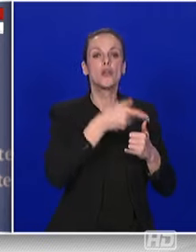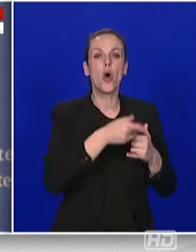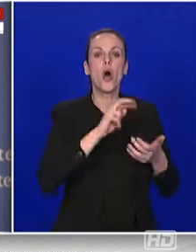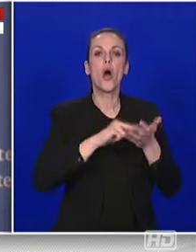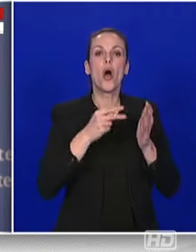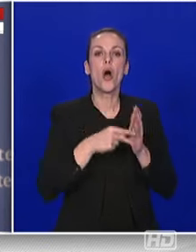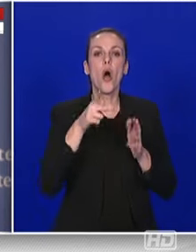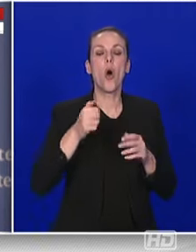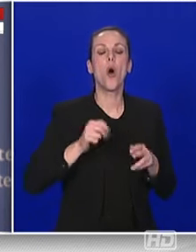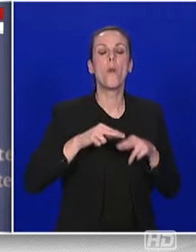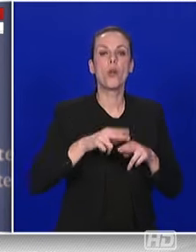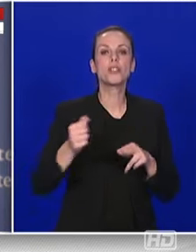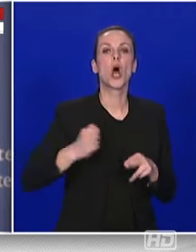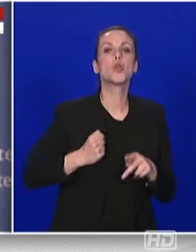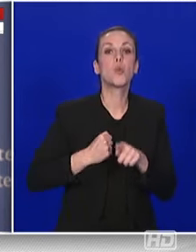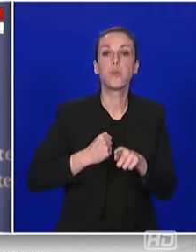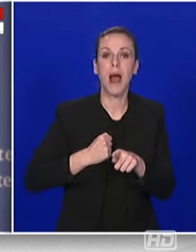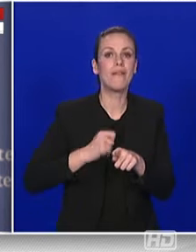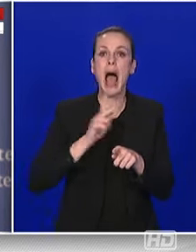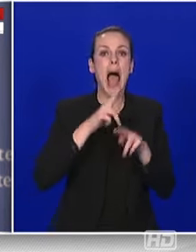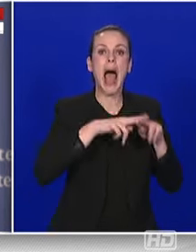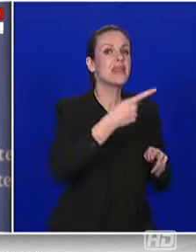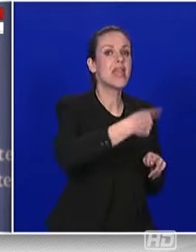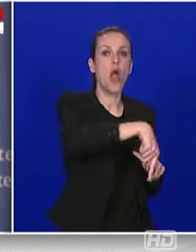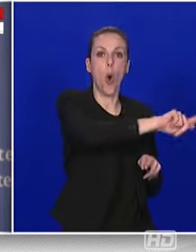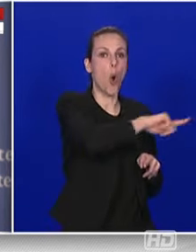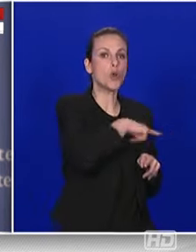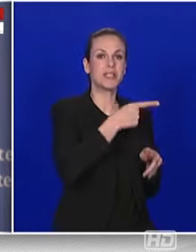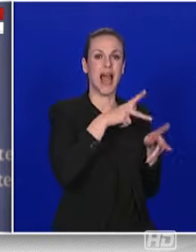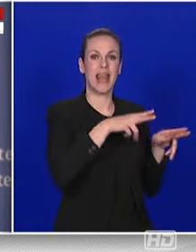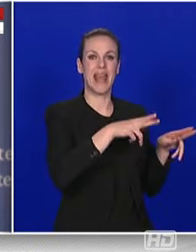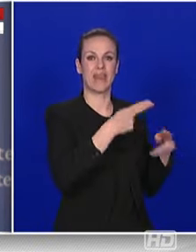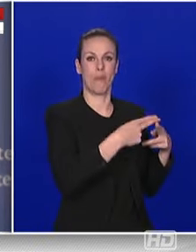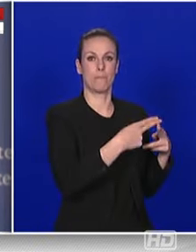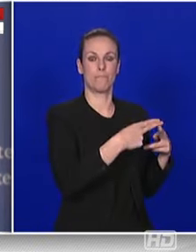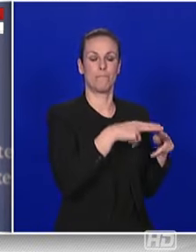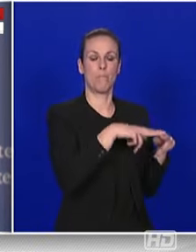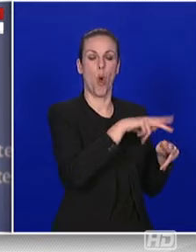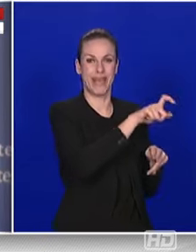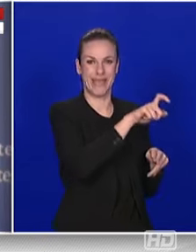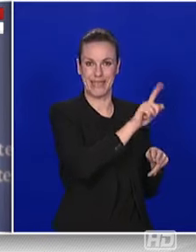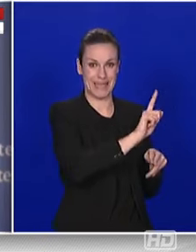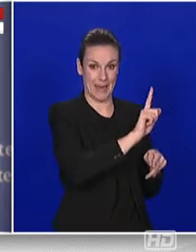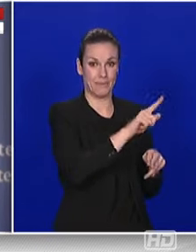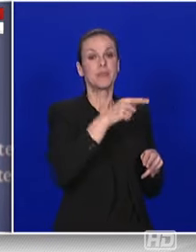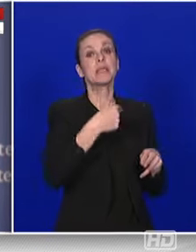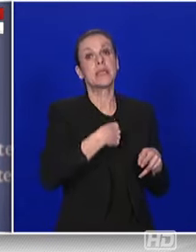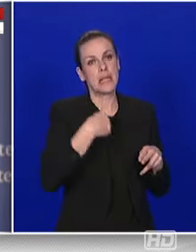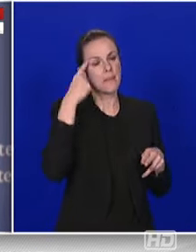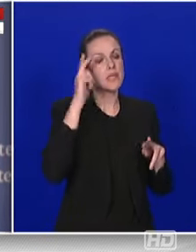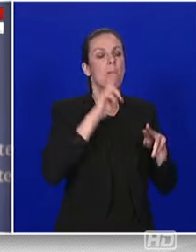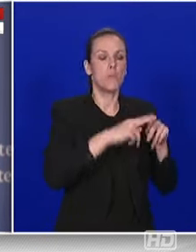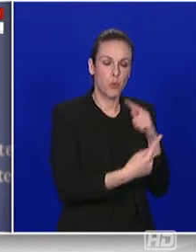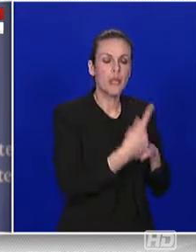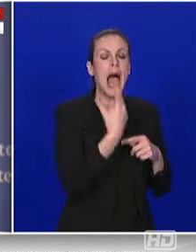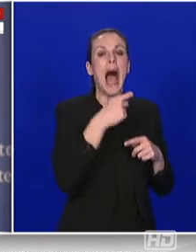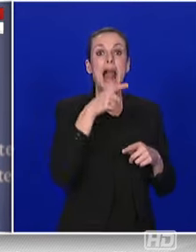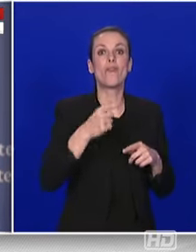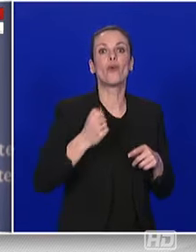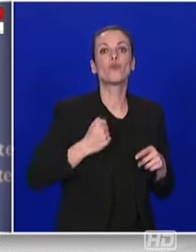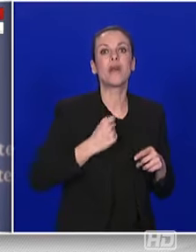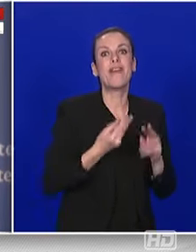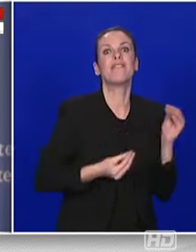KB Dubrava, a ne i na ostali onkološki aspekt pitanja koja sigurno očekujem da će biti prisutna. To nam